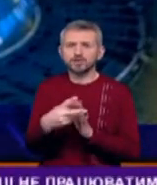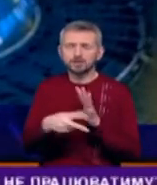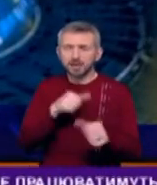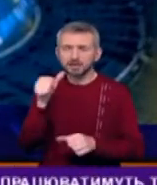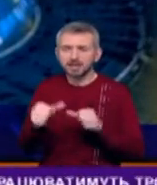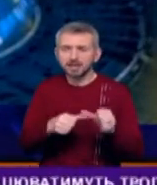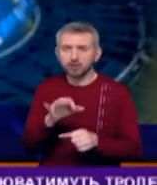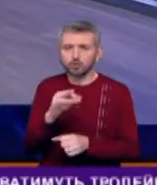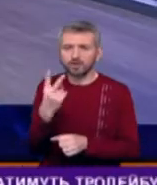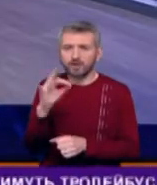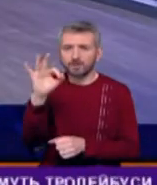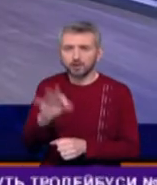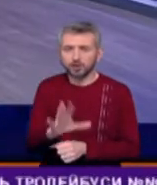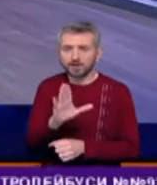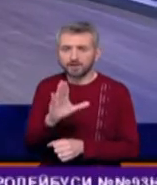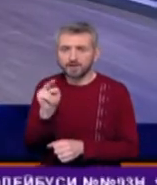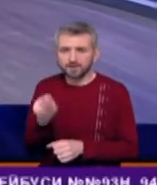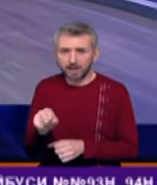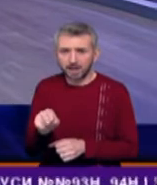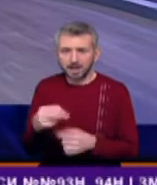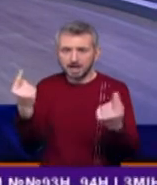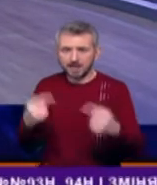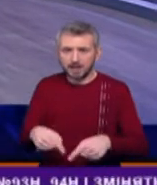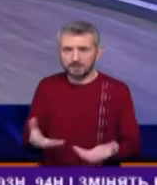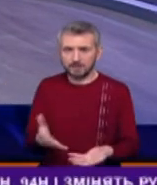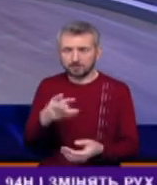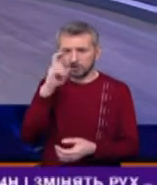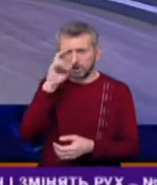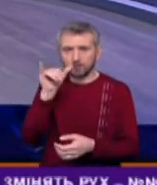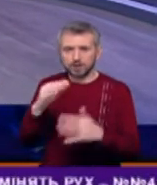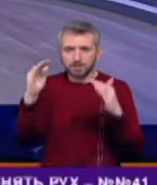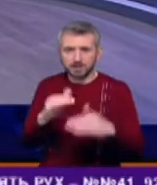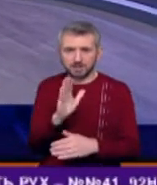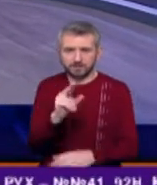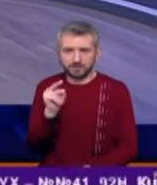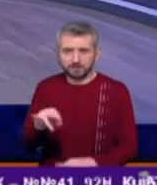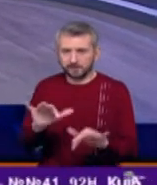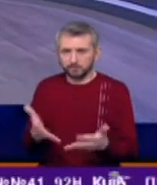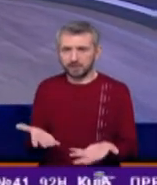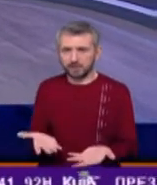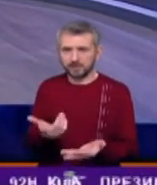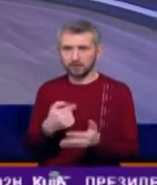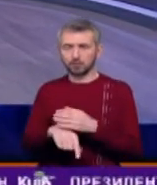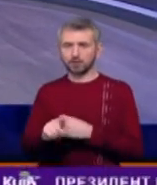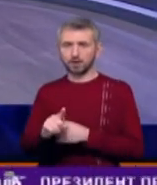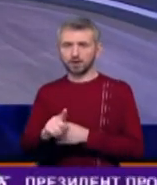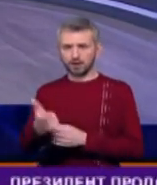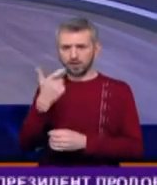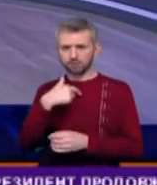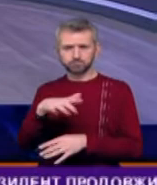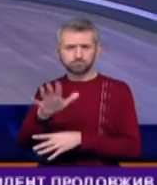рік 0,2% в них ВВП-рецесія в державі, в них падіння ВВП відбувається. Тому